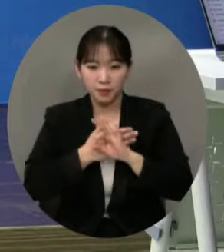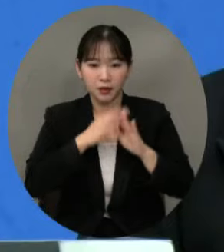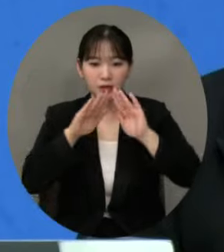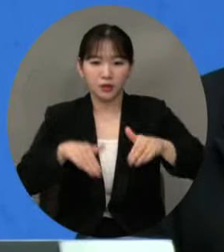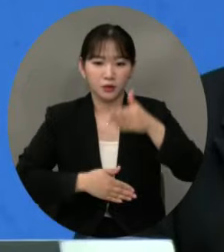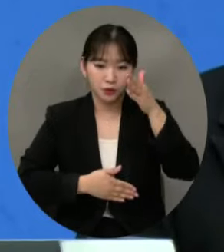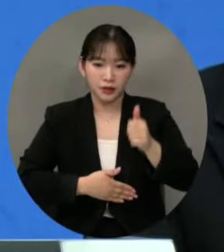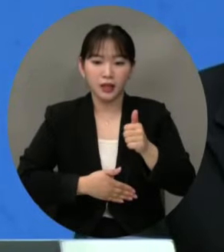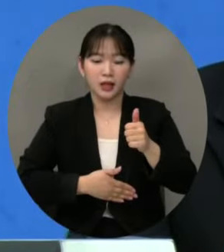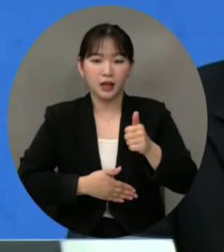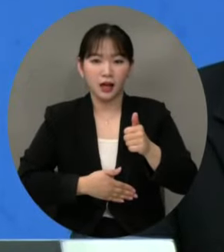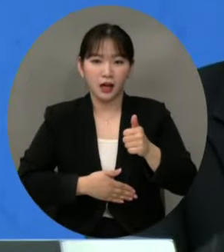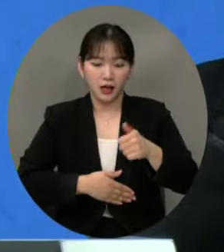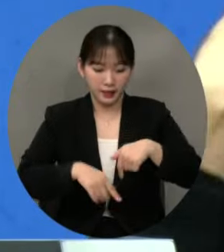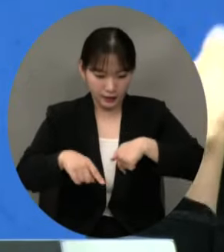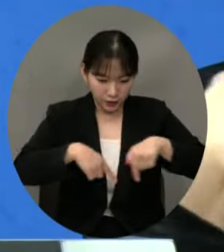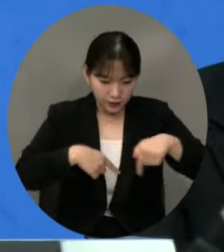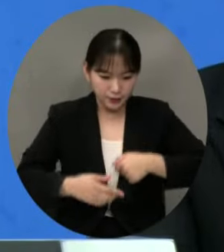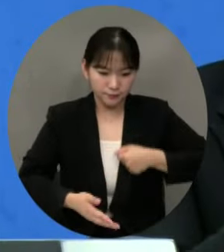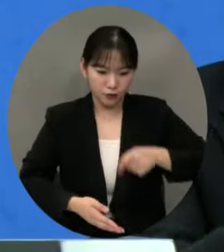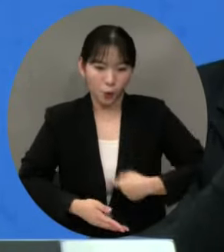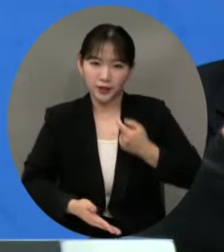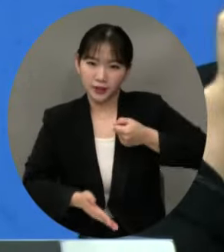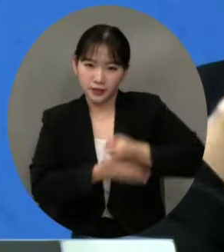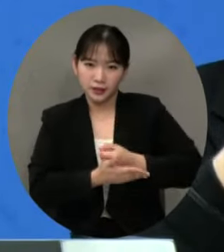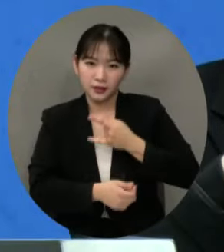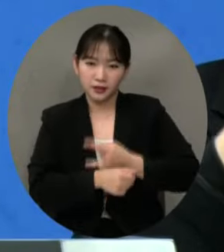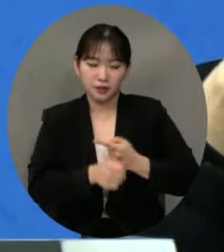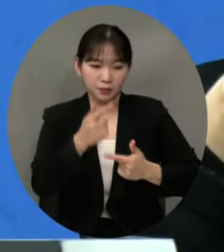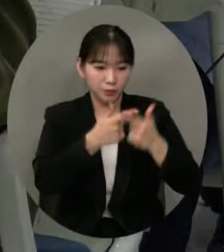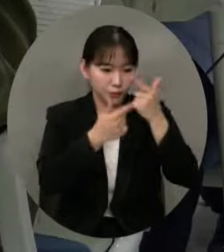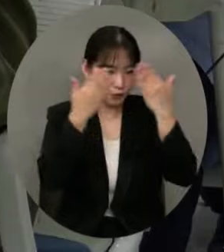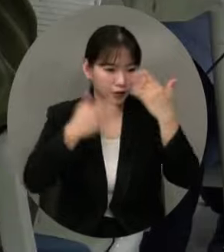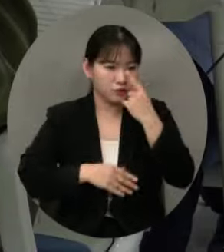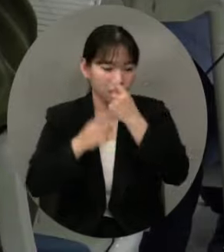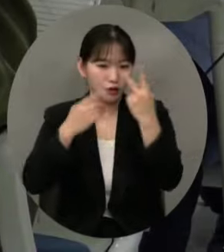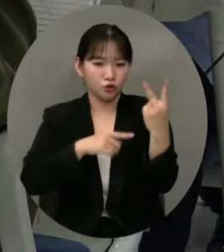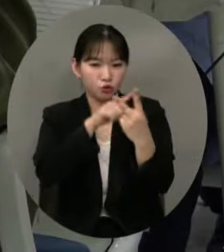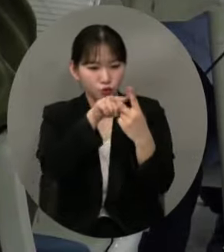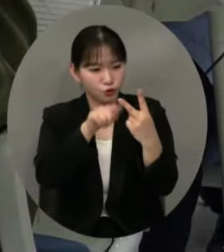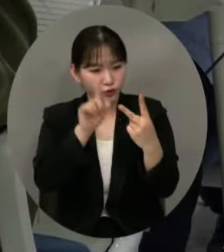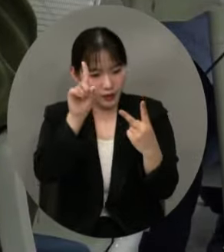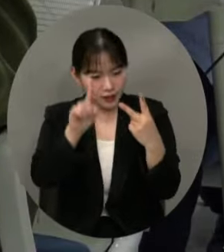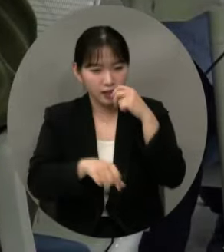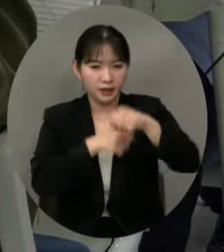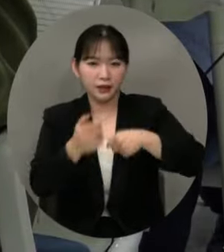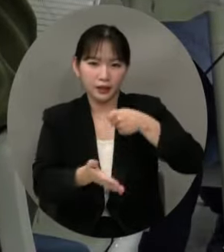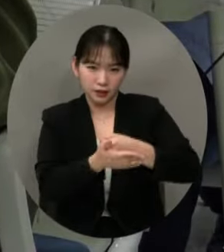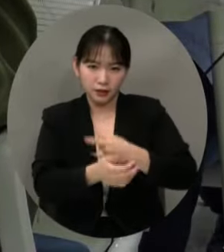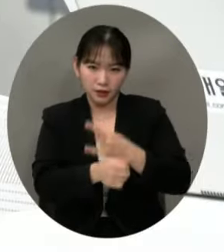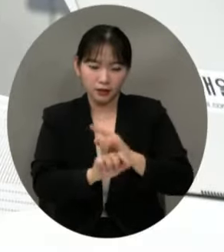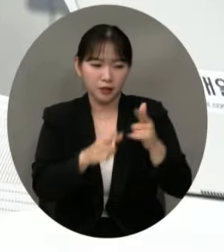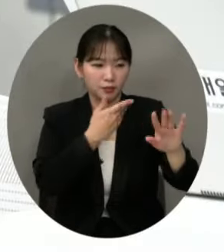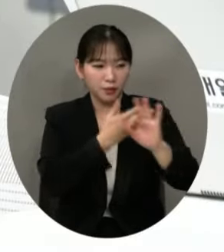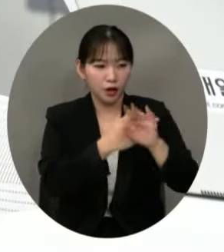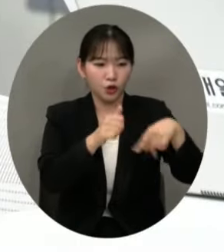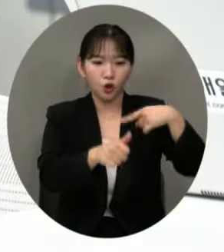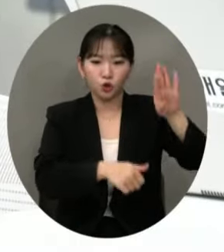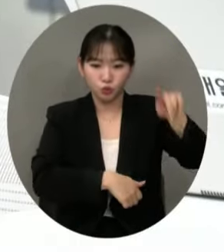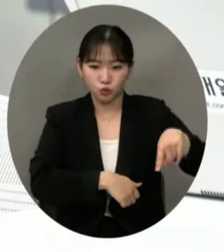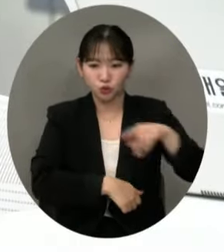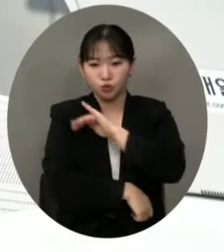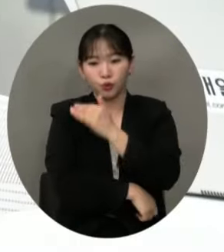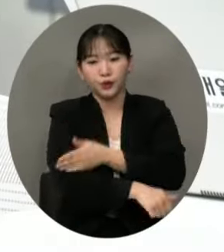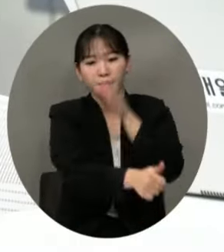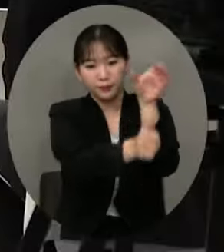지사가 정치적, 정책적으로 결단해 목포대와 순천대 중 한 곳을 임의로 선정하거나 교육부에 선정을 일임해야